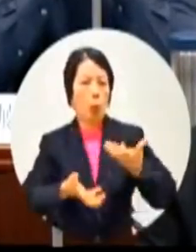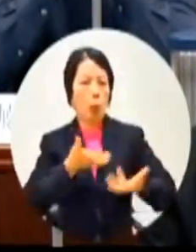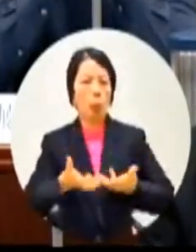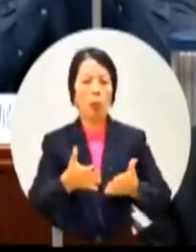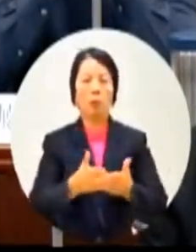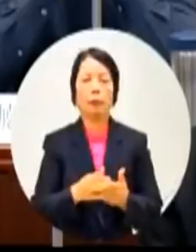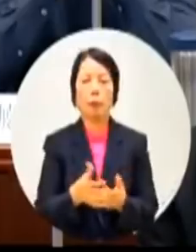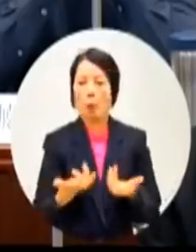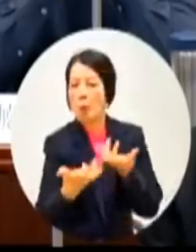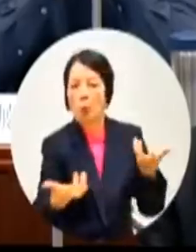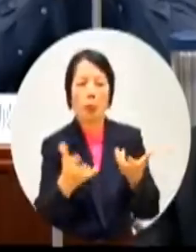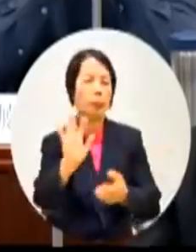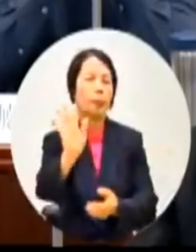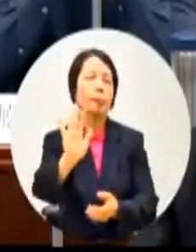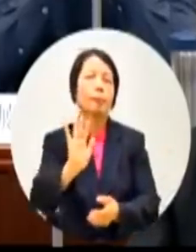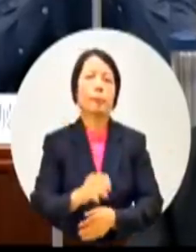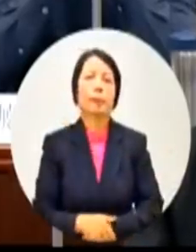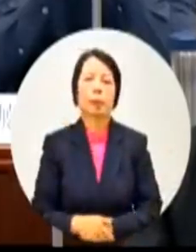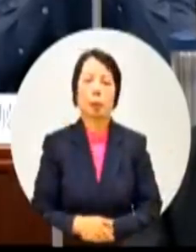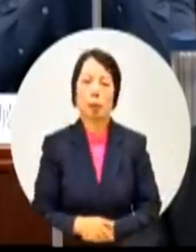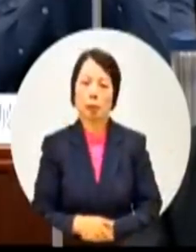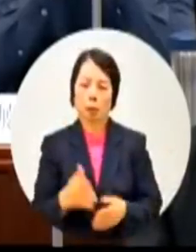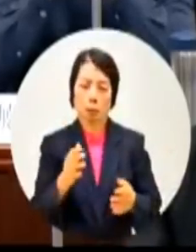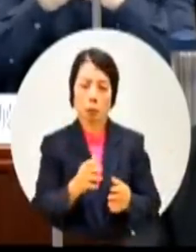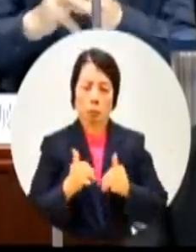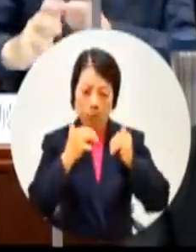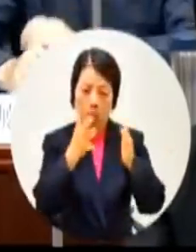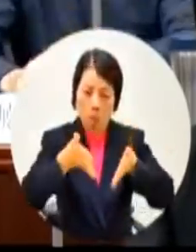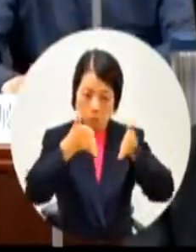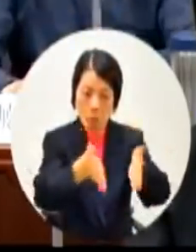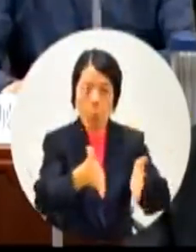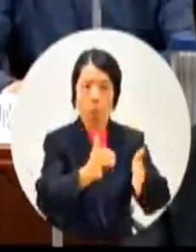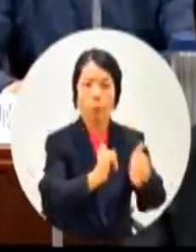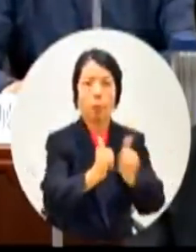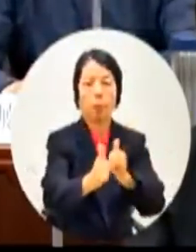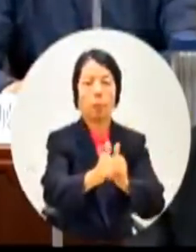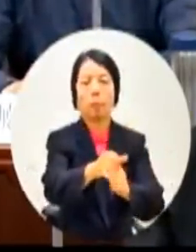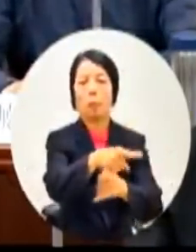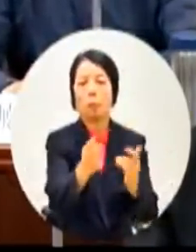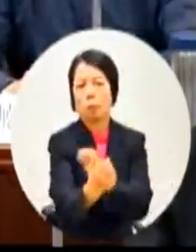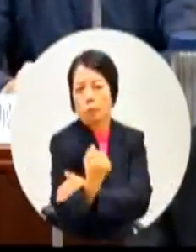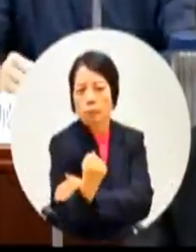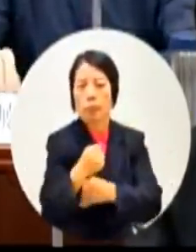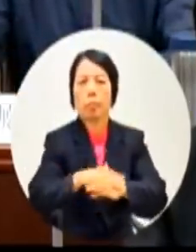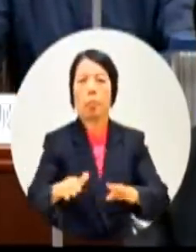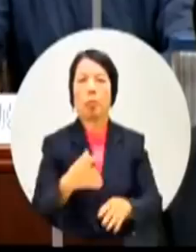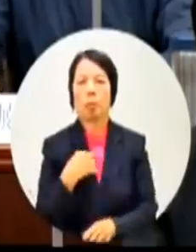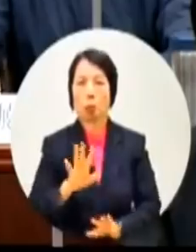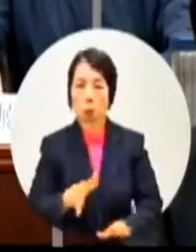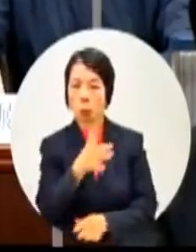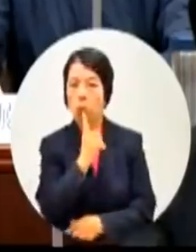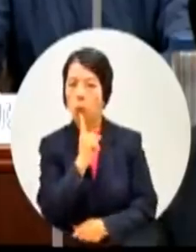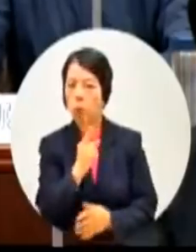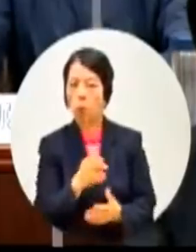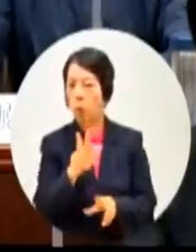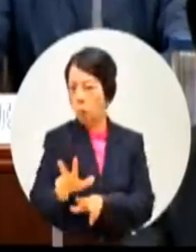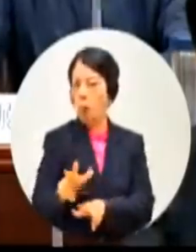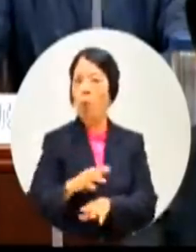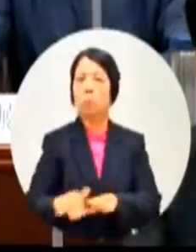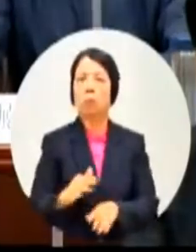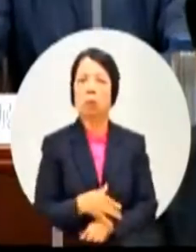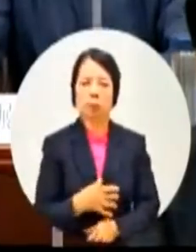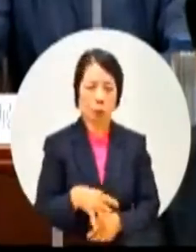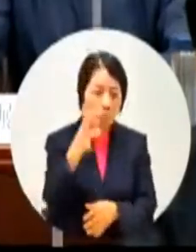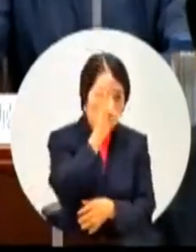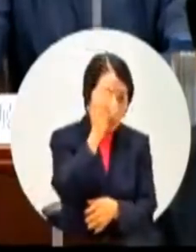拼。你看我的讲，从来没有偏离这个，我也没有成立一个什么调查小组，针对什么都没有，就是